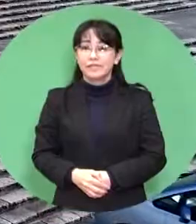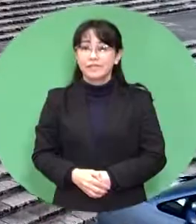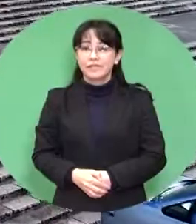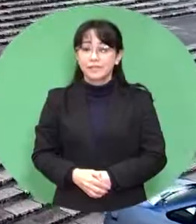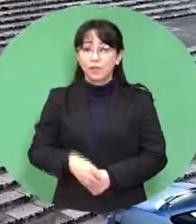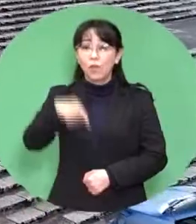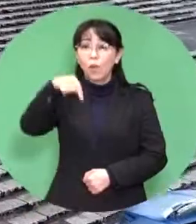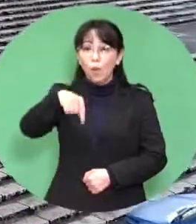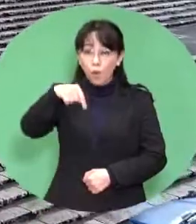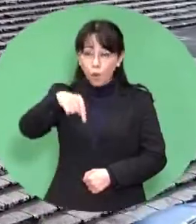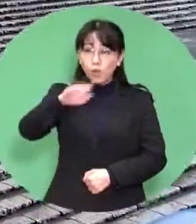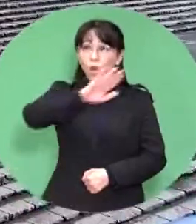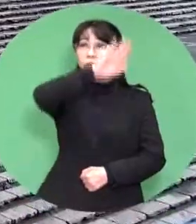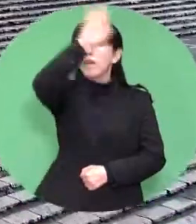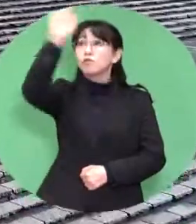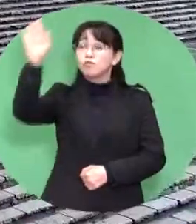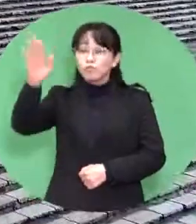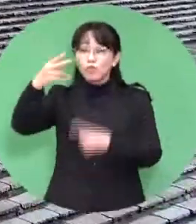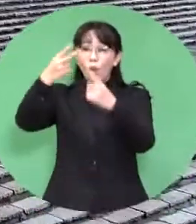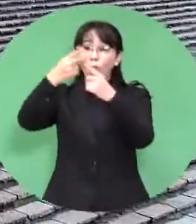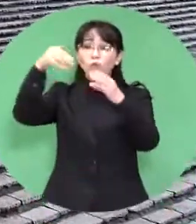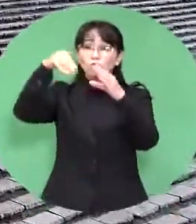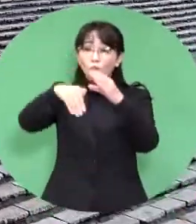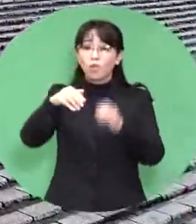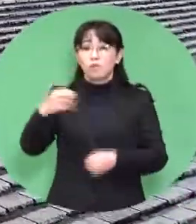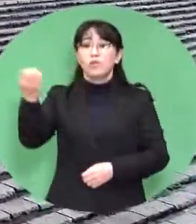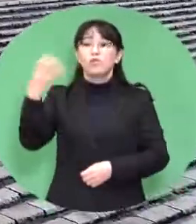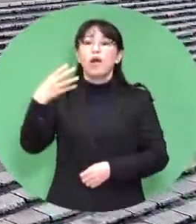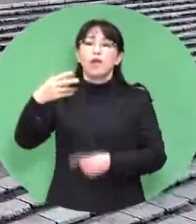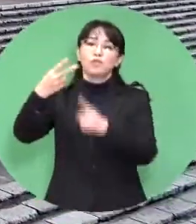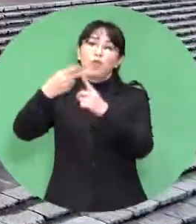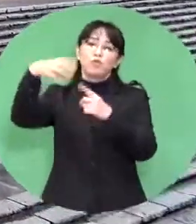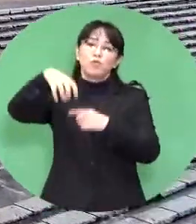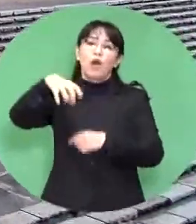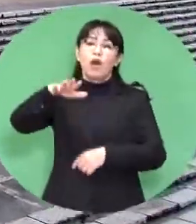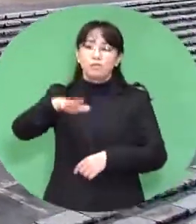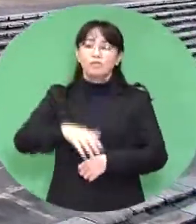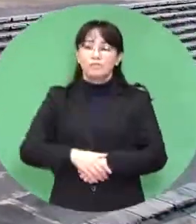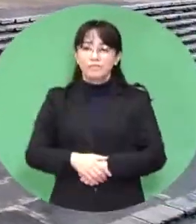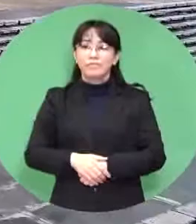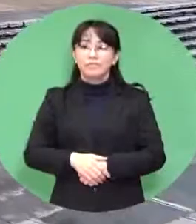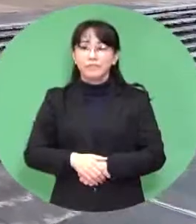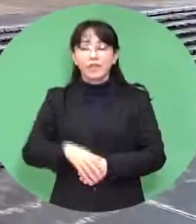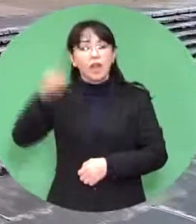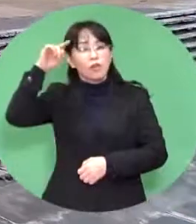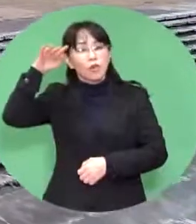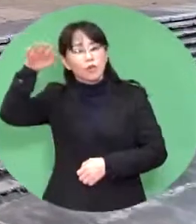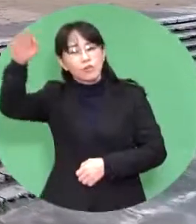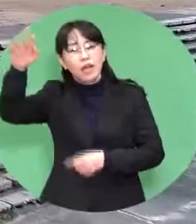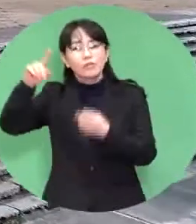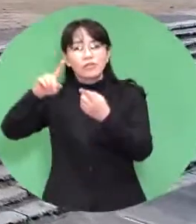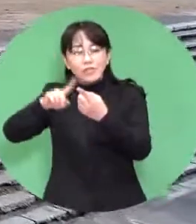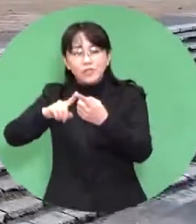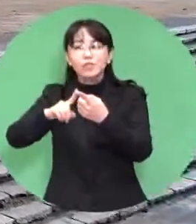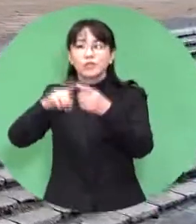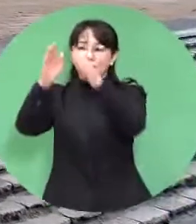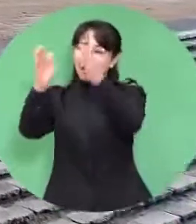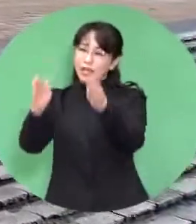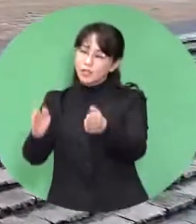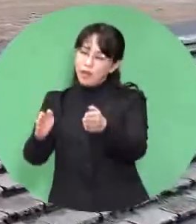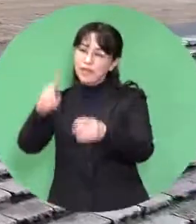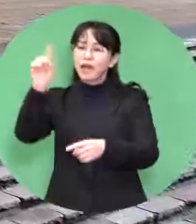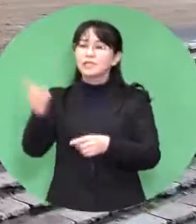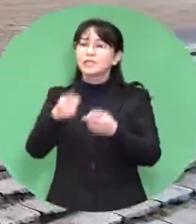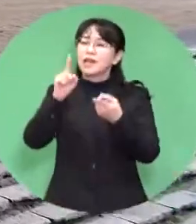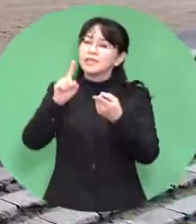ここには天空のポストと呼ばれるポストがあって、ノスタルジックな佇まいが自然に溶け込んでいると人気の写